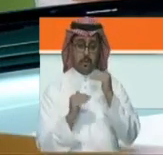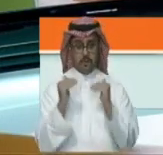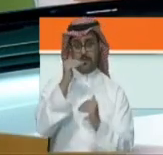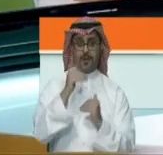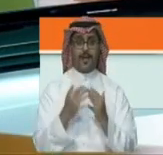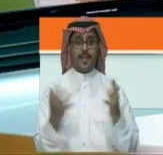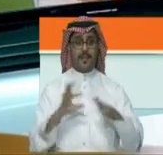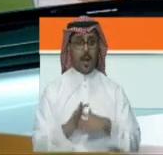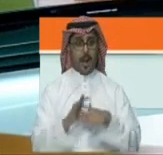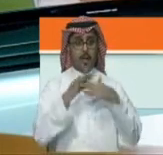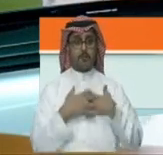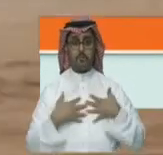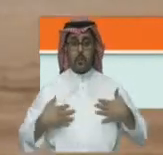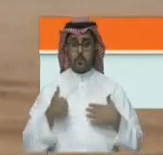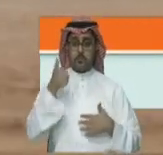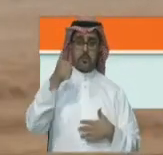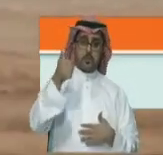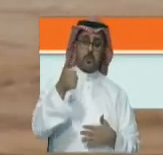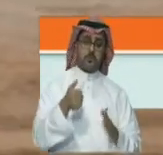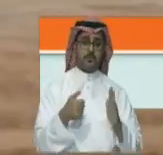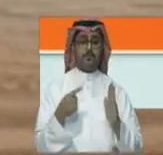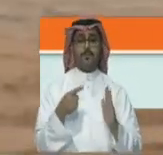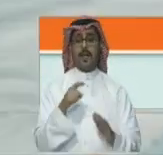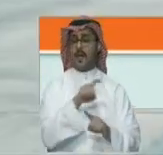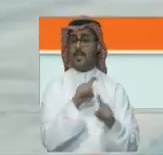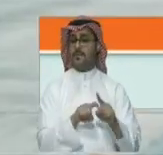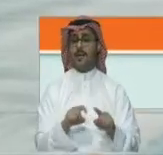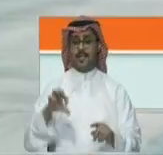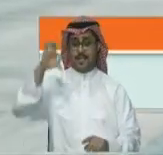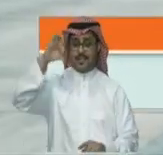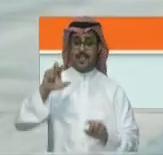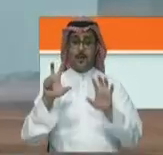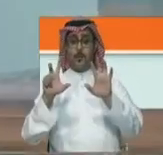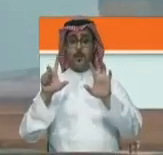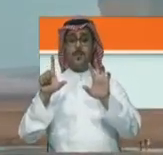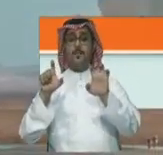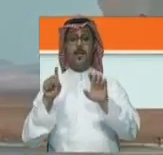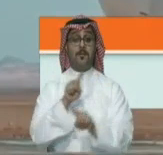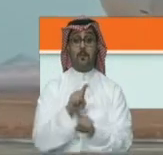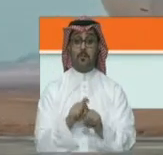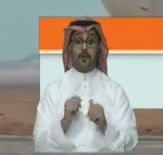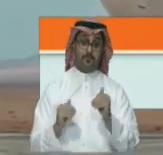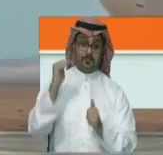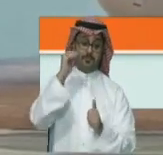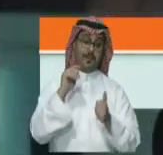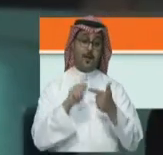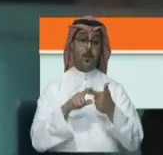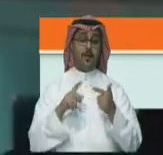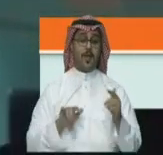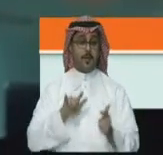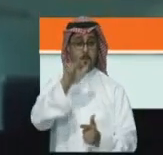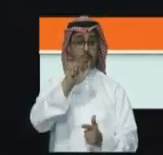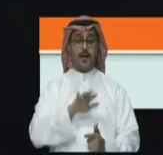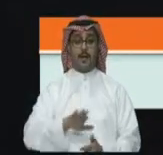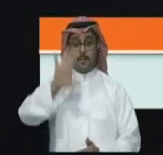الرضا عن الخدمات المقدمة، حيث بلغت النسبة 79%، كما ارتفعت نسبة الرضا في مطار الملك خالد